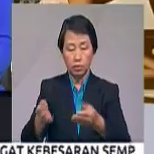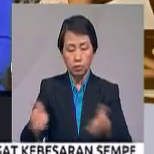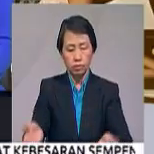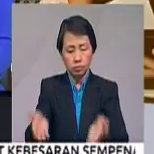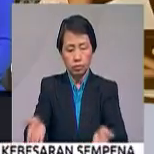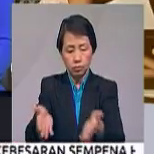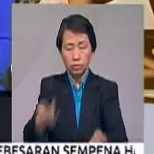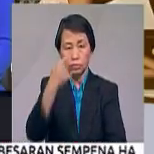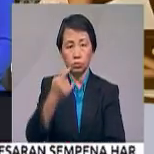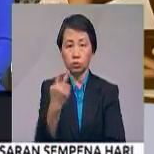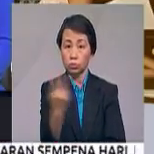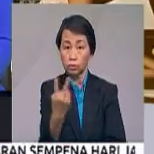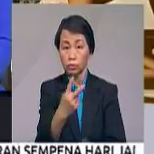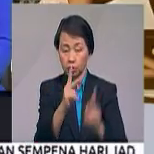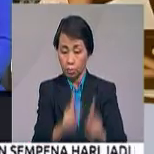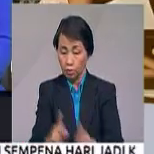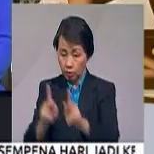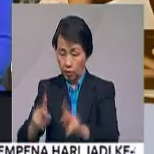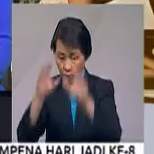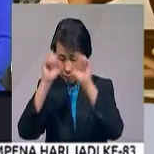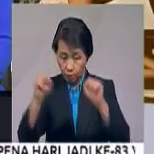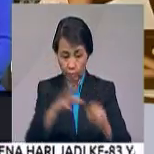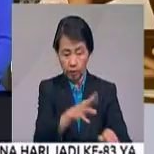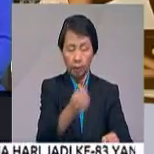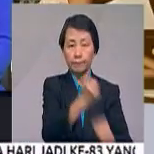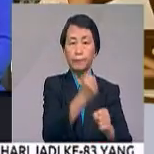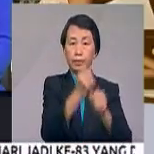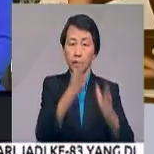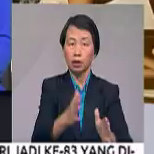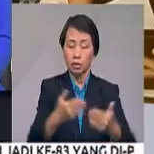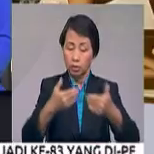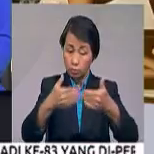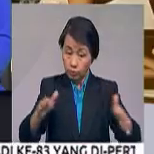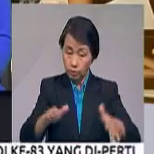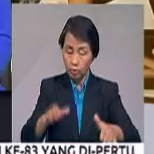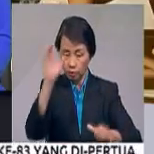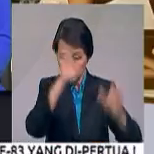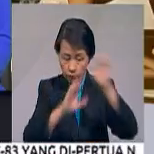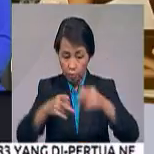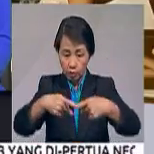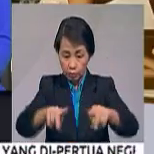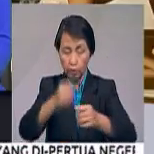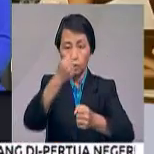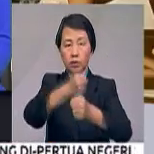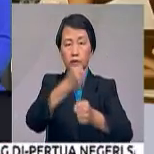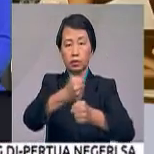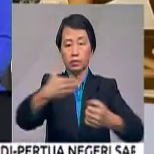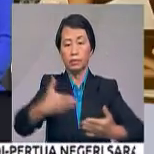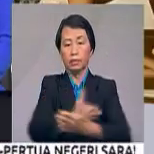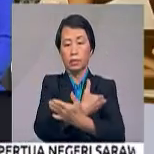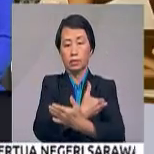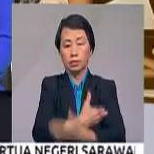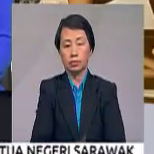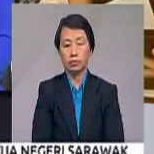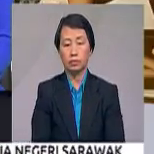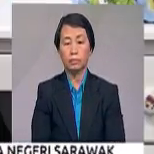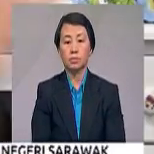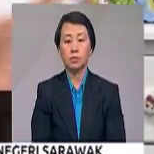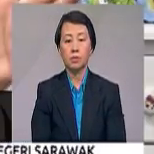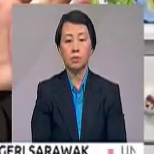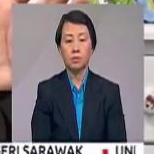galakan kepada kedua pihak majikan dan pekerja untuk membuka dan meneroka peluang pekerjaan baru.